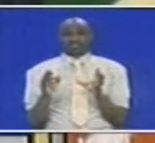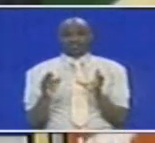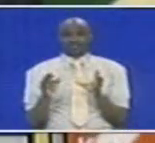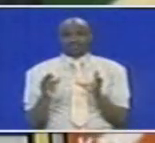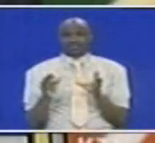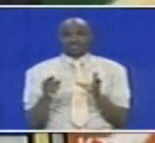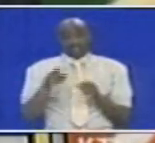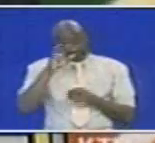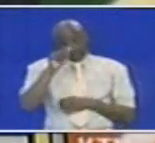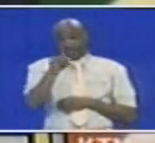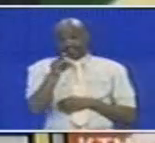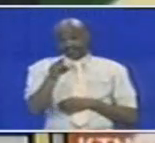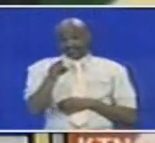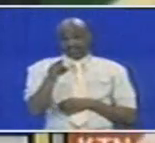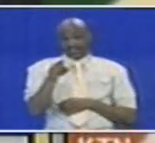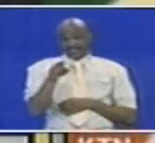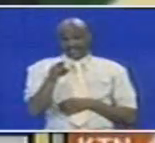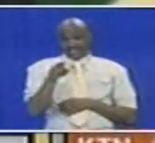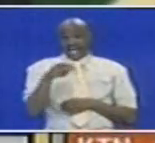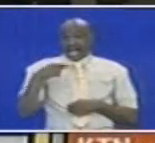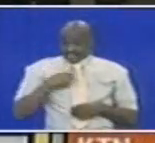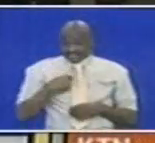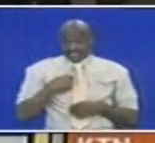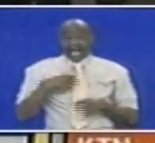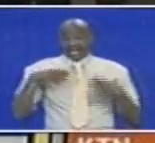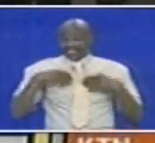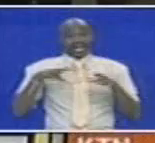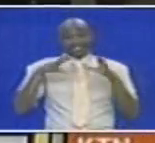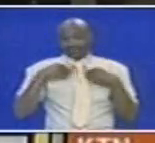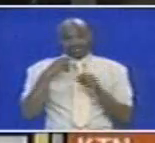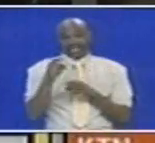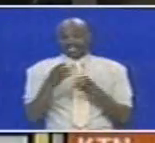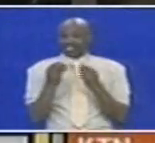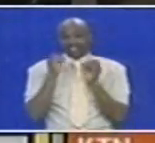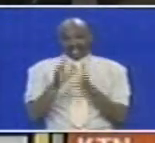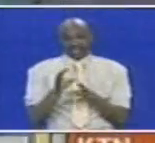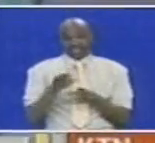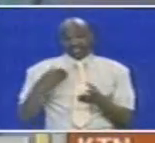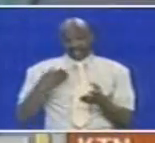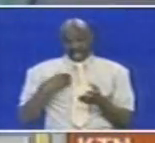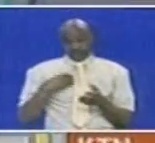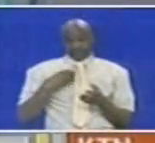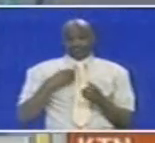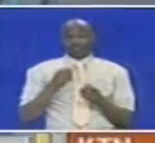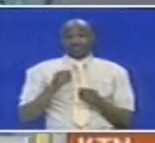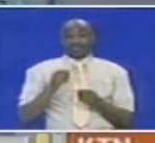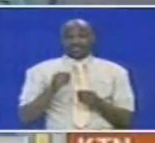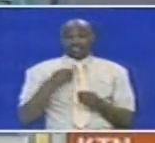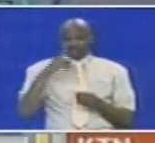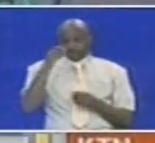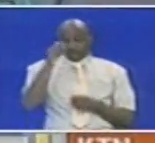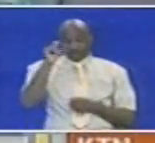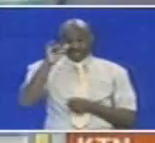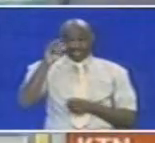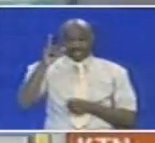And on this one, we will not compromise. Haya kijiri, kiongozi wa mashtaka Keriako Tobiko amefutilia mbali